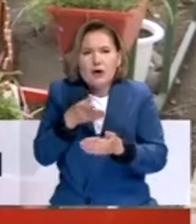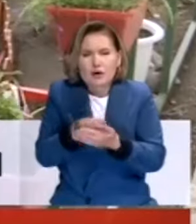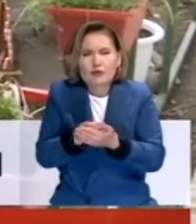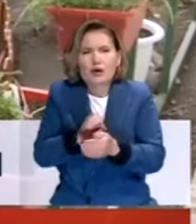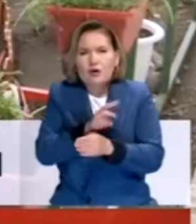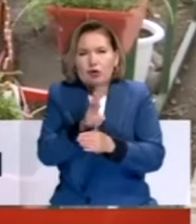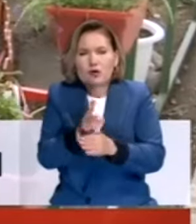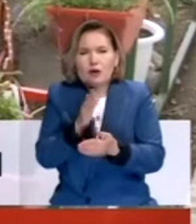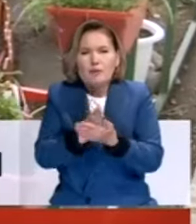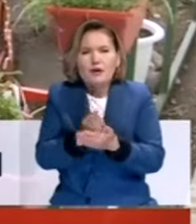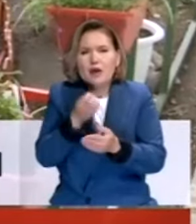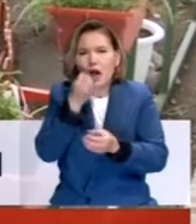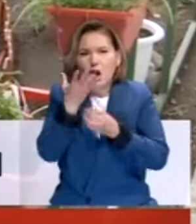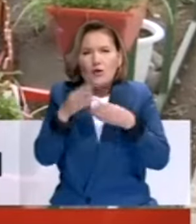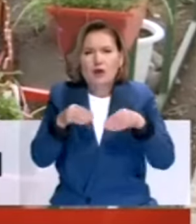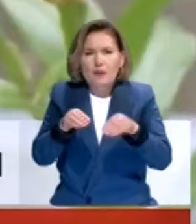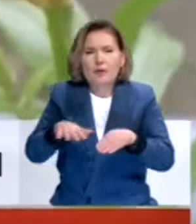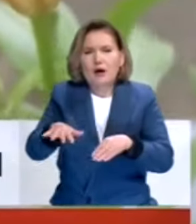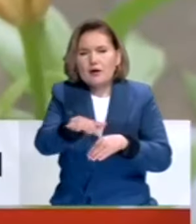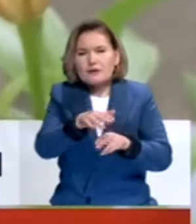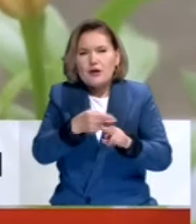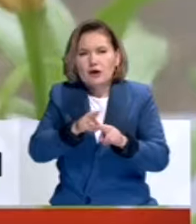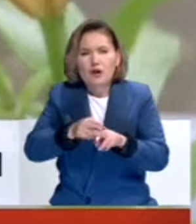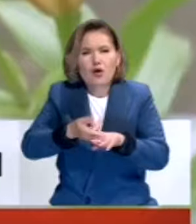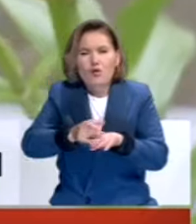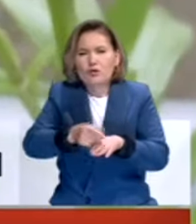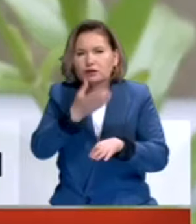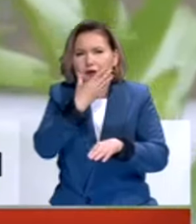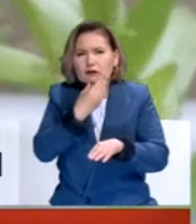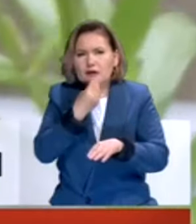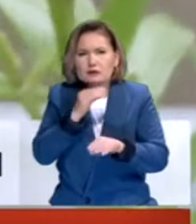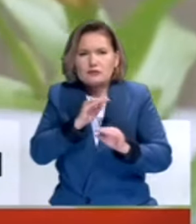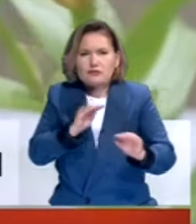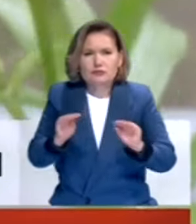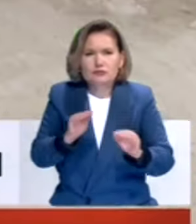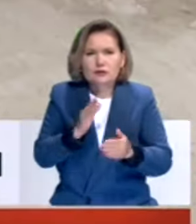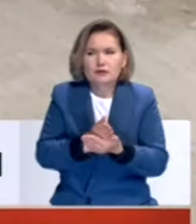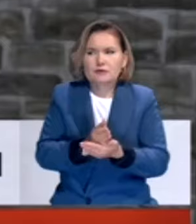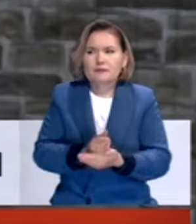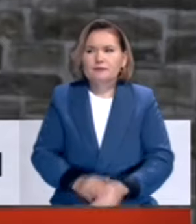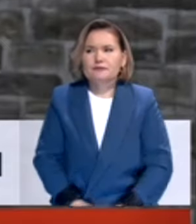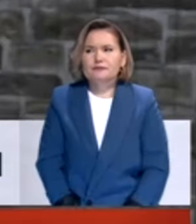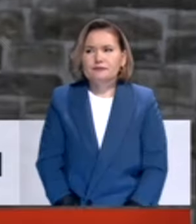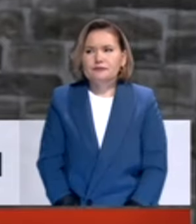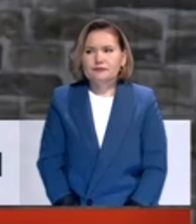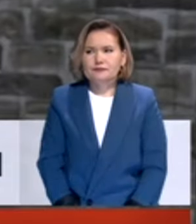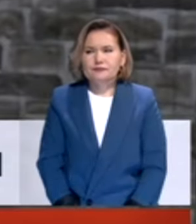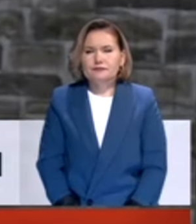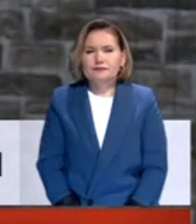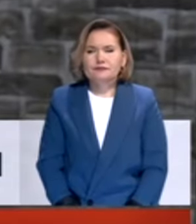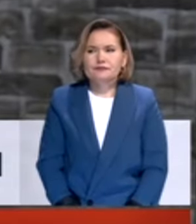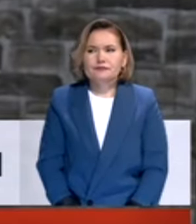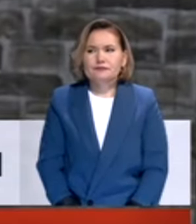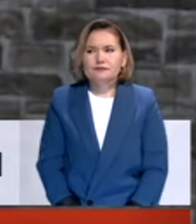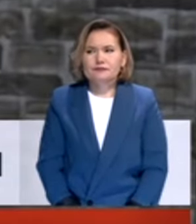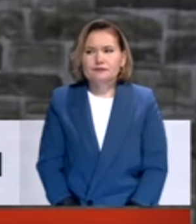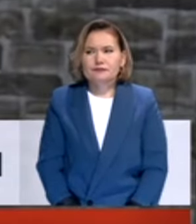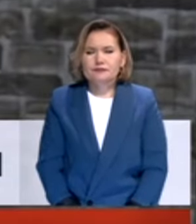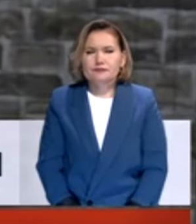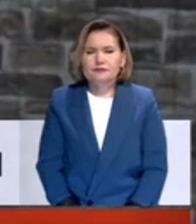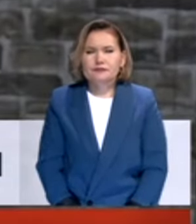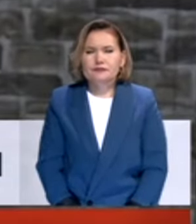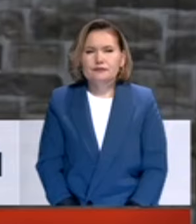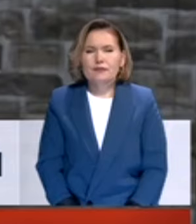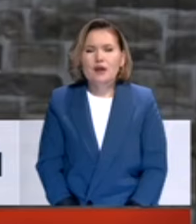есік алдындағы гүлмен көмкерілген алаңқайлар алдыңғы буынның еңбегі. Уже лет 10 занимаемся мы